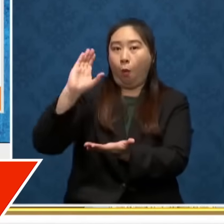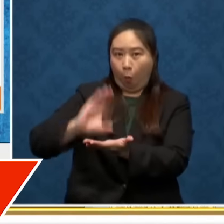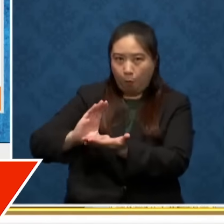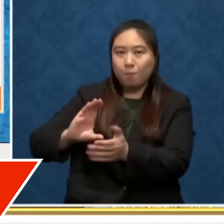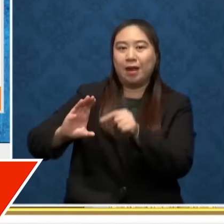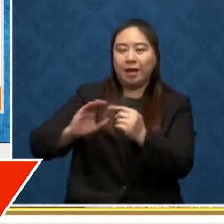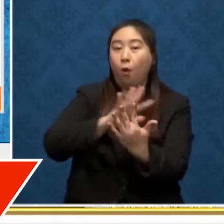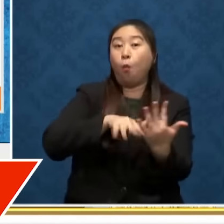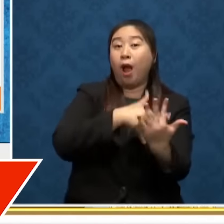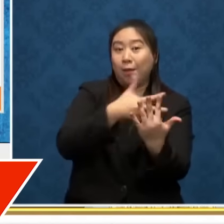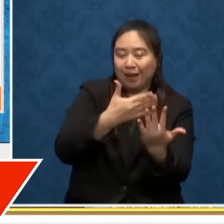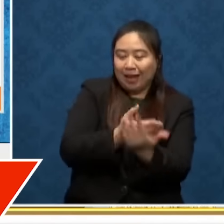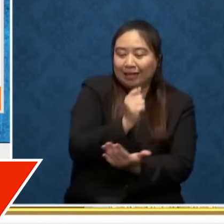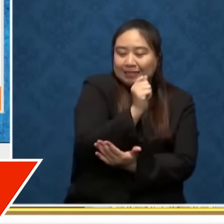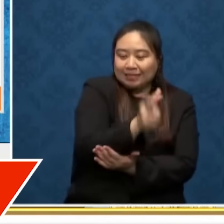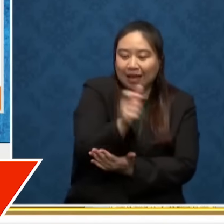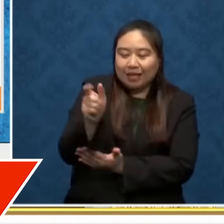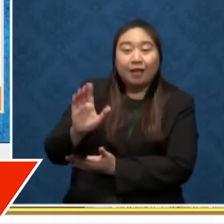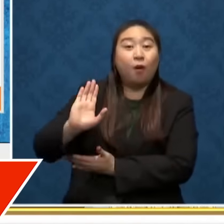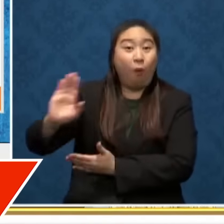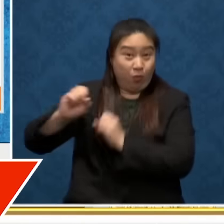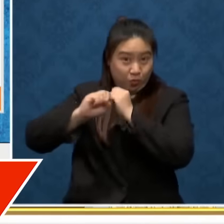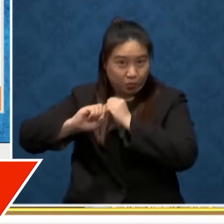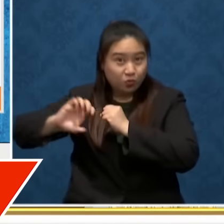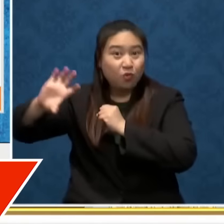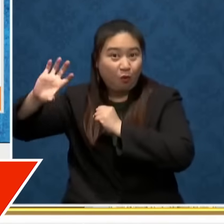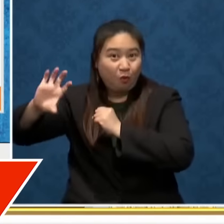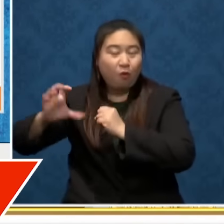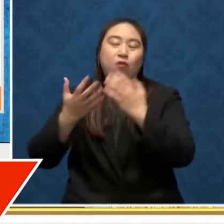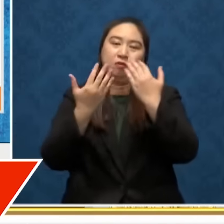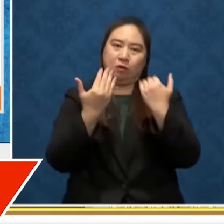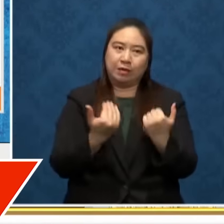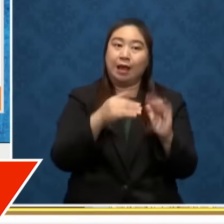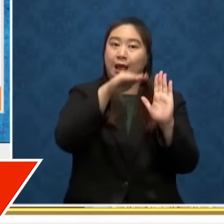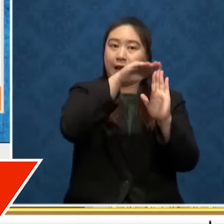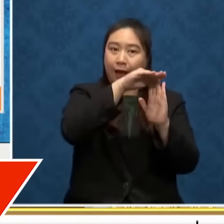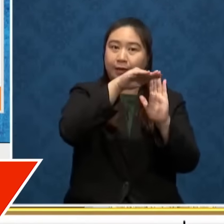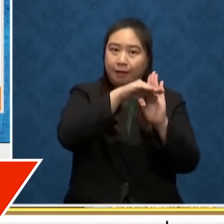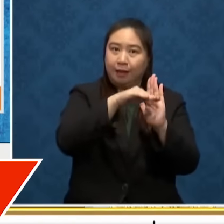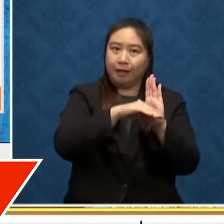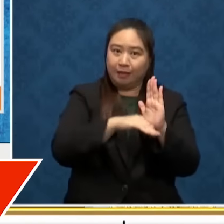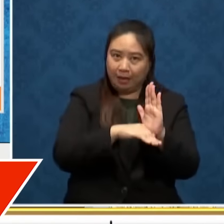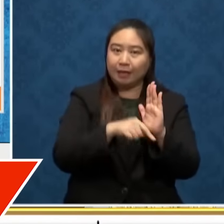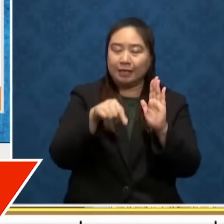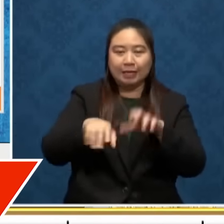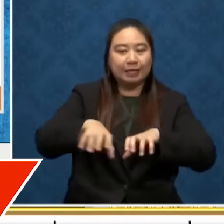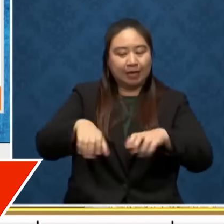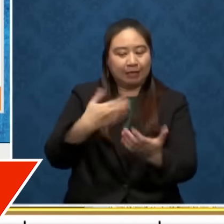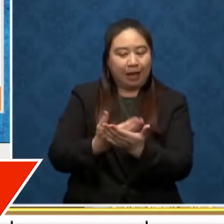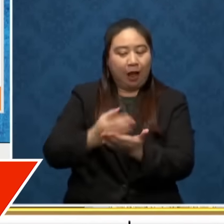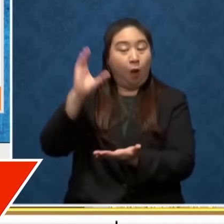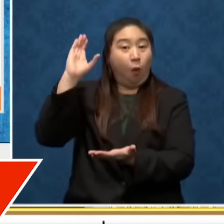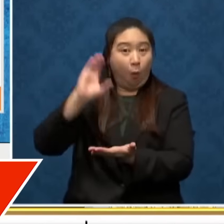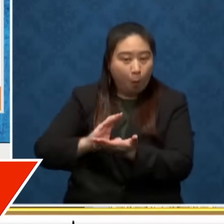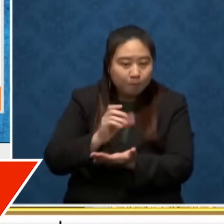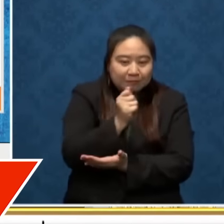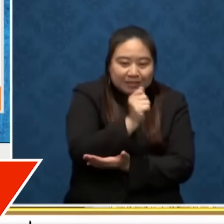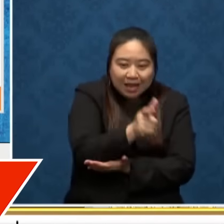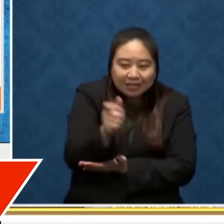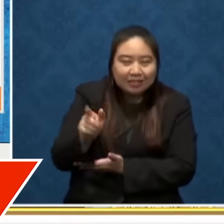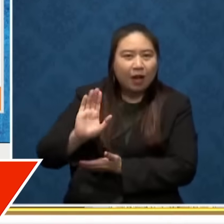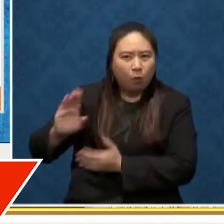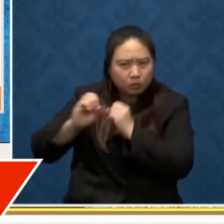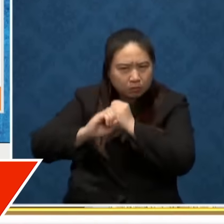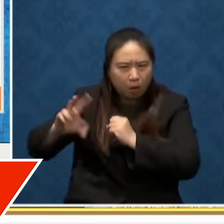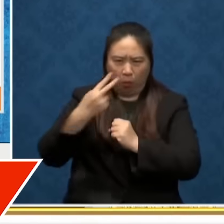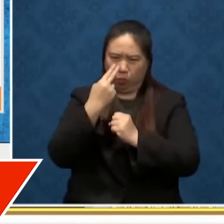ค่าใช้จ่ายของกสทช.ผมอยากเรียนท่านประธานนะครับว่าขั้นตอนการจัดทํางบประมาณรายจ่ายของกสทช.เนี่ยเขาประหล